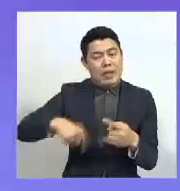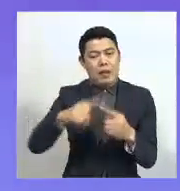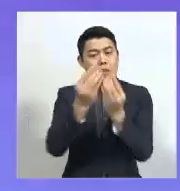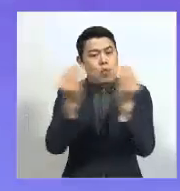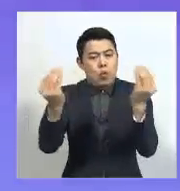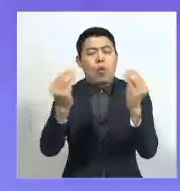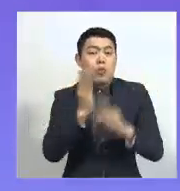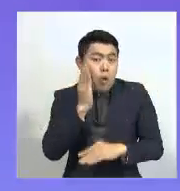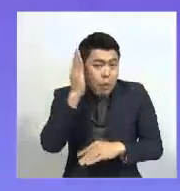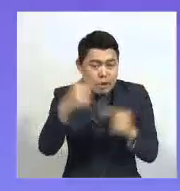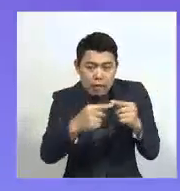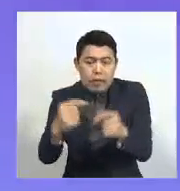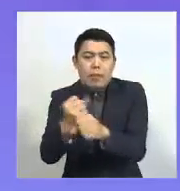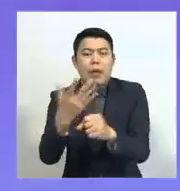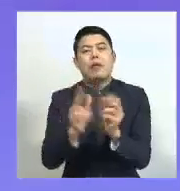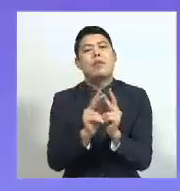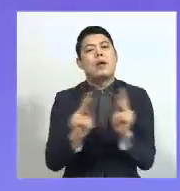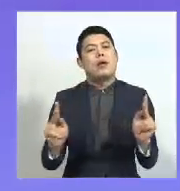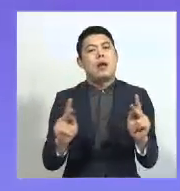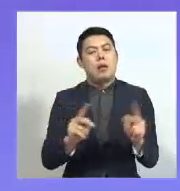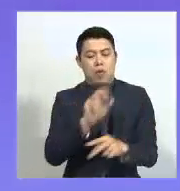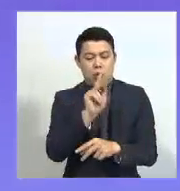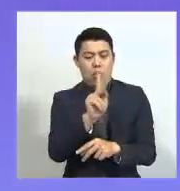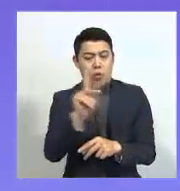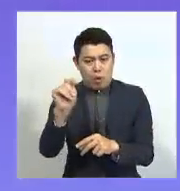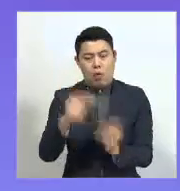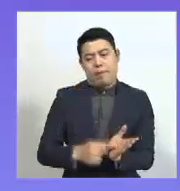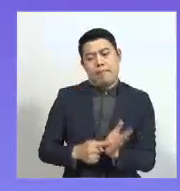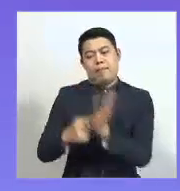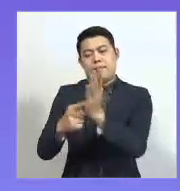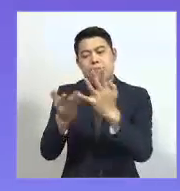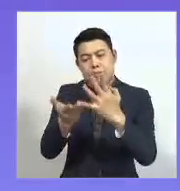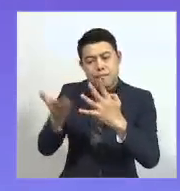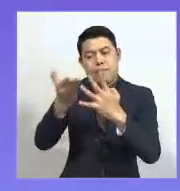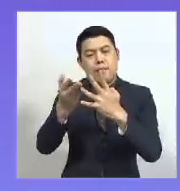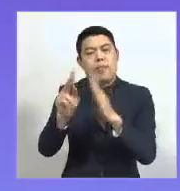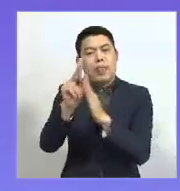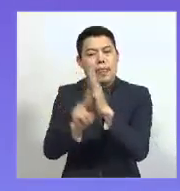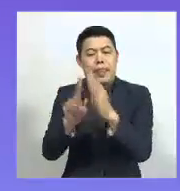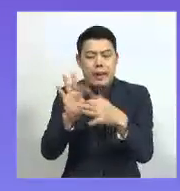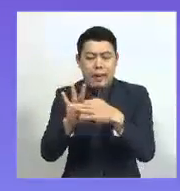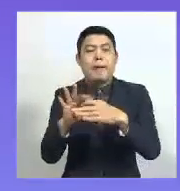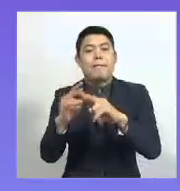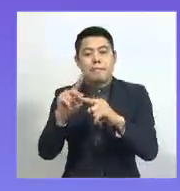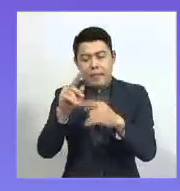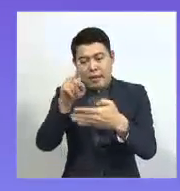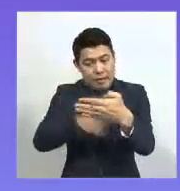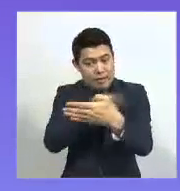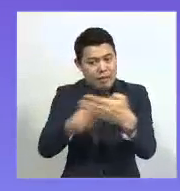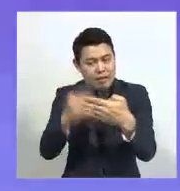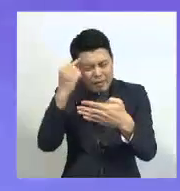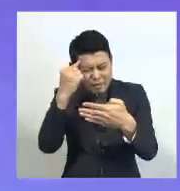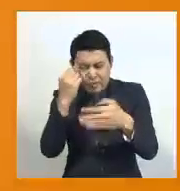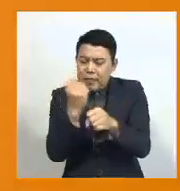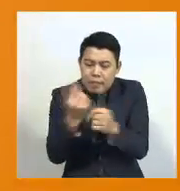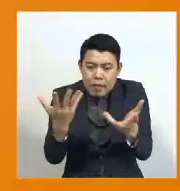วันนี้เนี่ยนะคะต่อจากนี้ค่ะทางคณะกรรมการการเลือกตั้งก็เตรียมส่งคำร้องให้กับศาลฎีกาแผนกคดีเลือกตั้งให้มีการพิจารณานะ